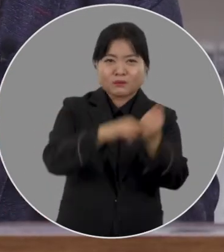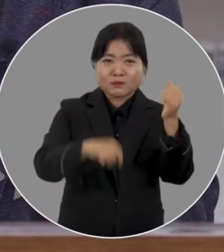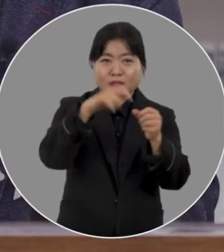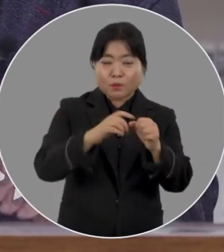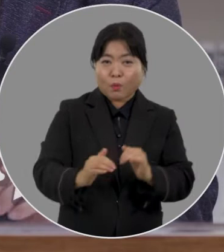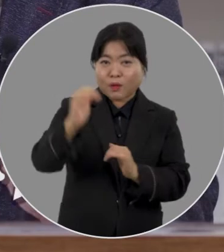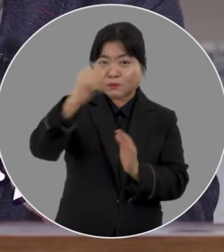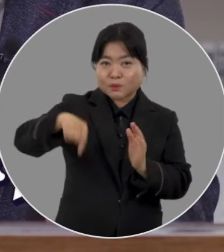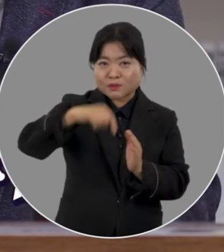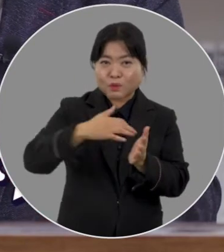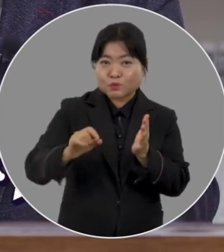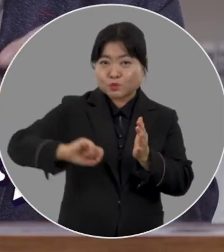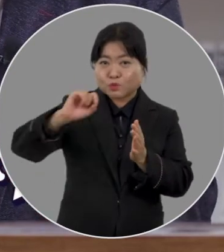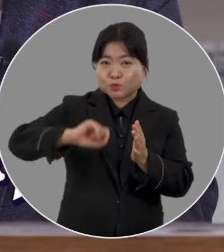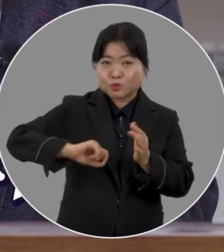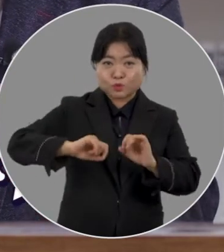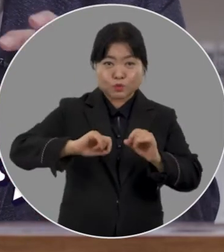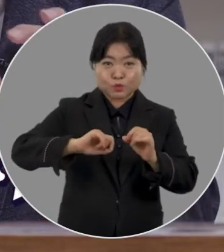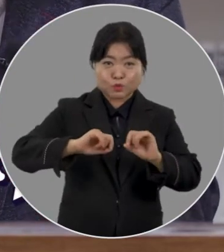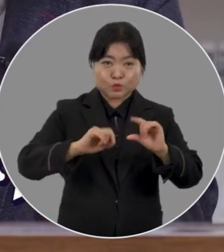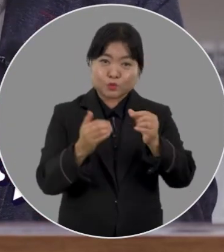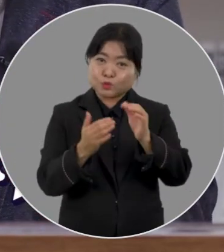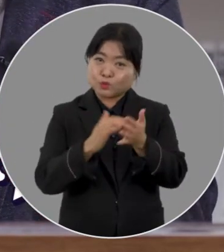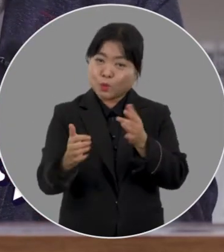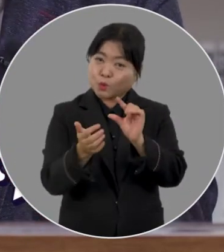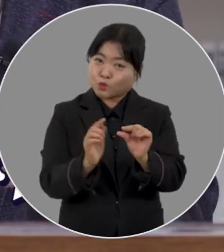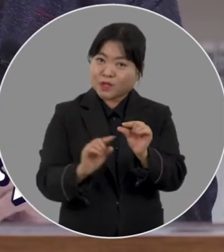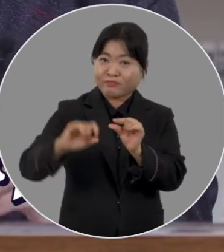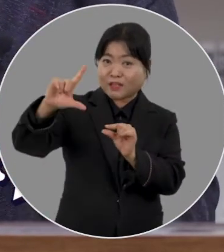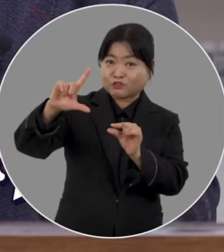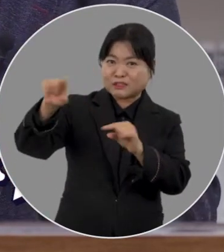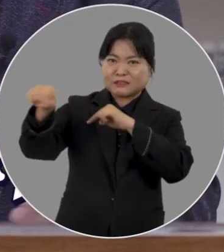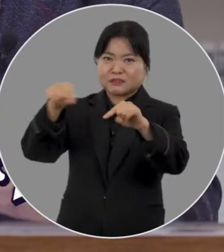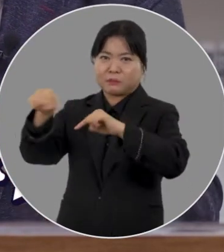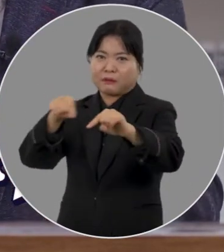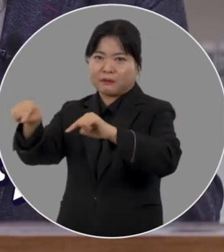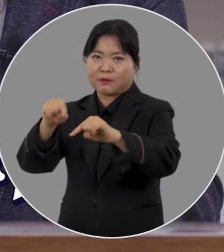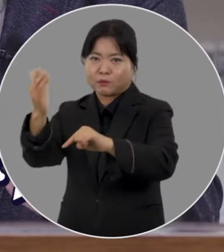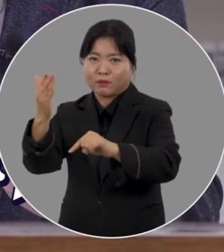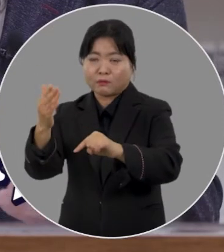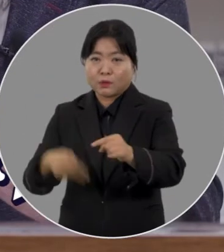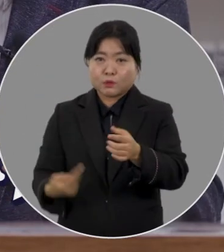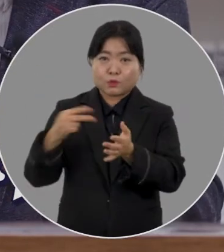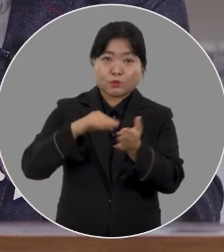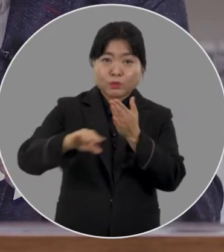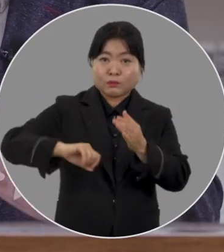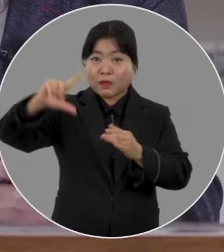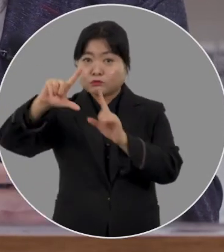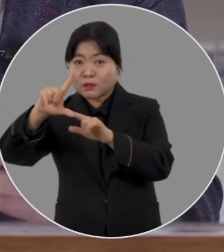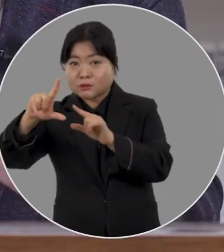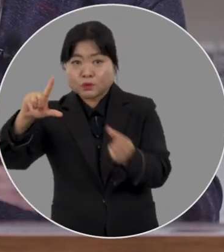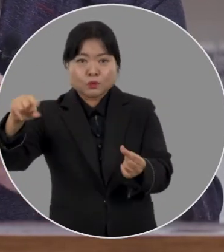속에서 소수자가 다수자를 지배하는 권력 구조가 만들어졌었고 그것이 독립 이후에는 다시 이제